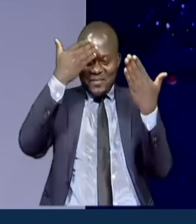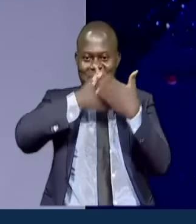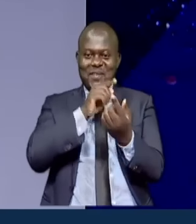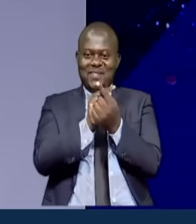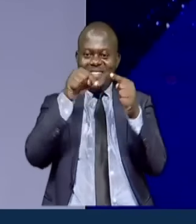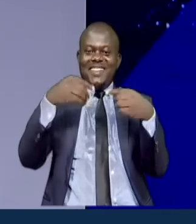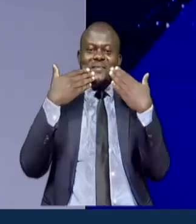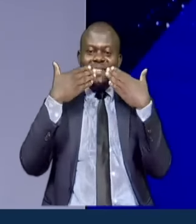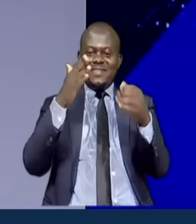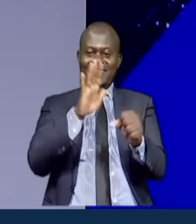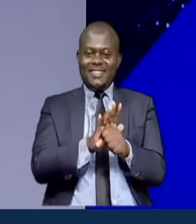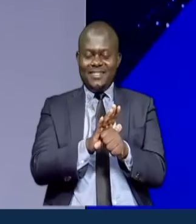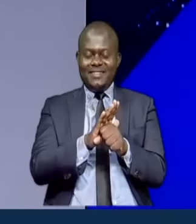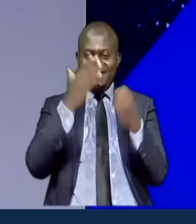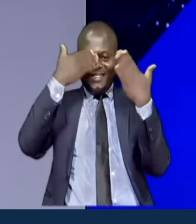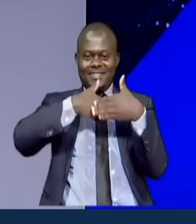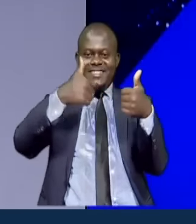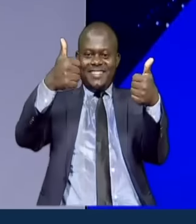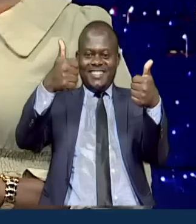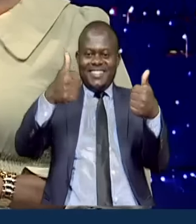hano. Murakoze cyane ijoro ryiza.